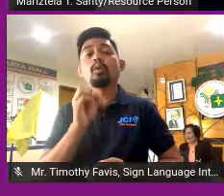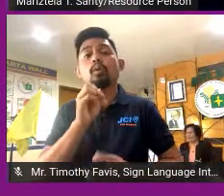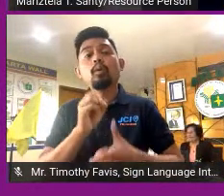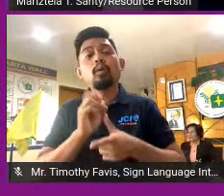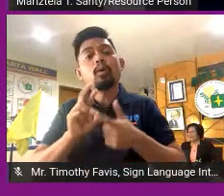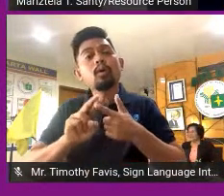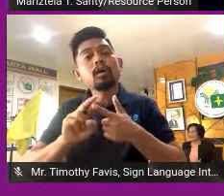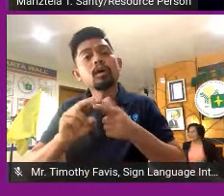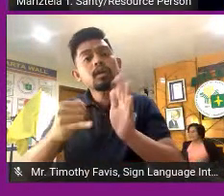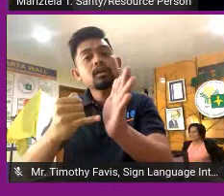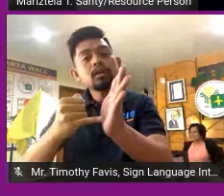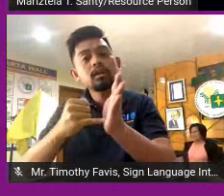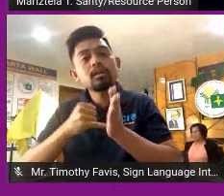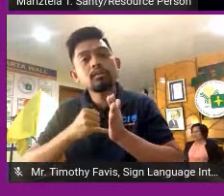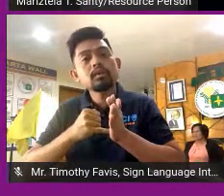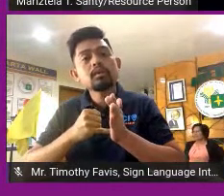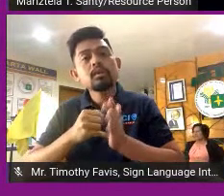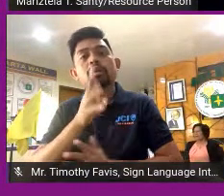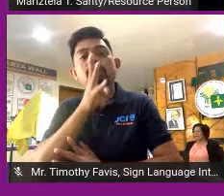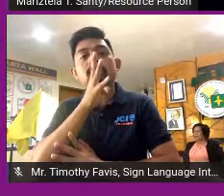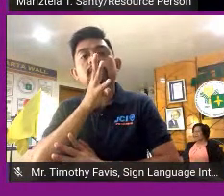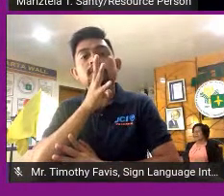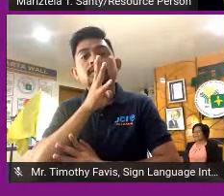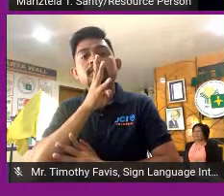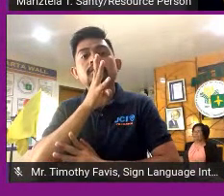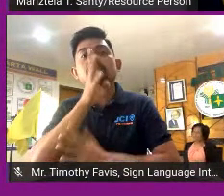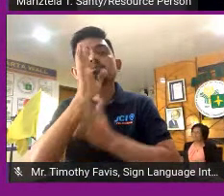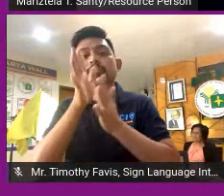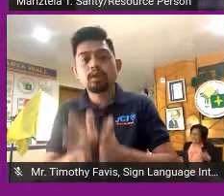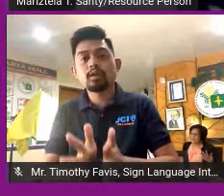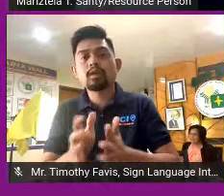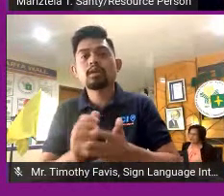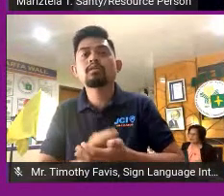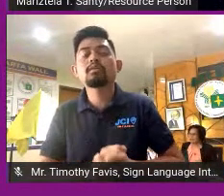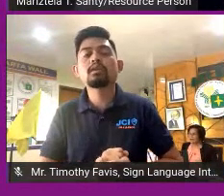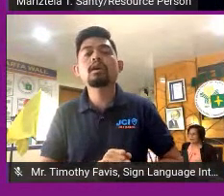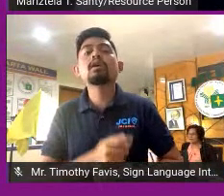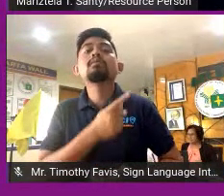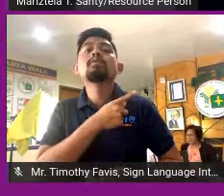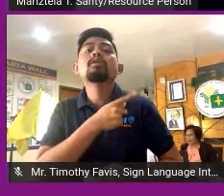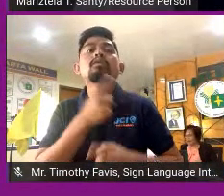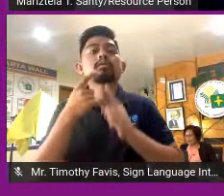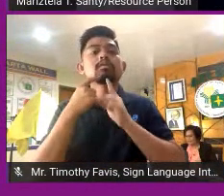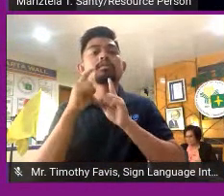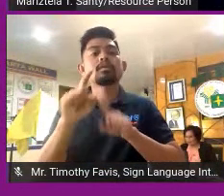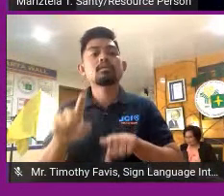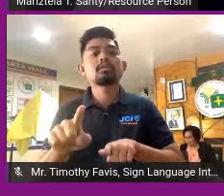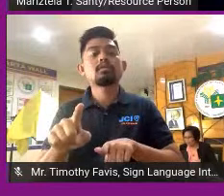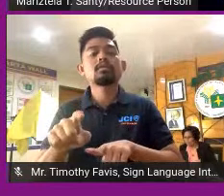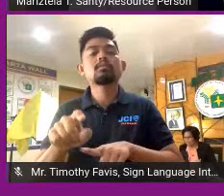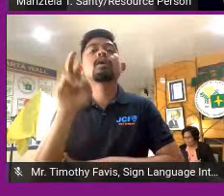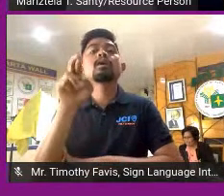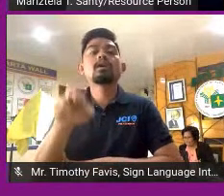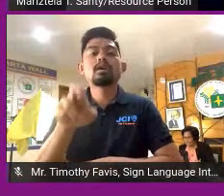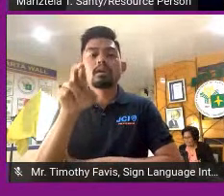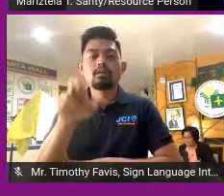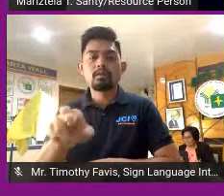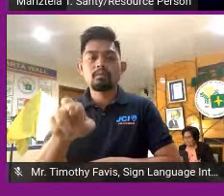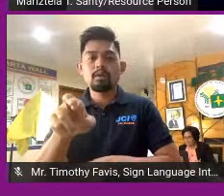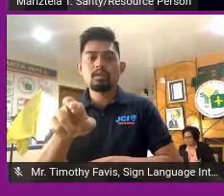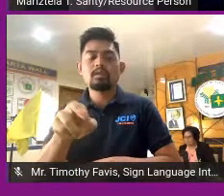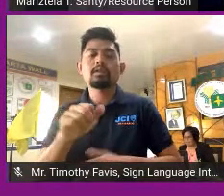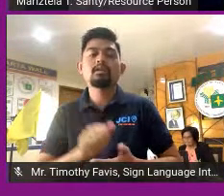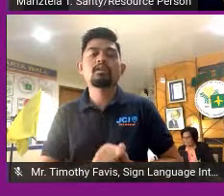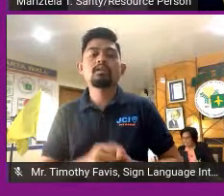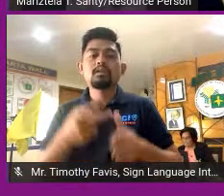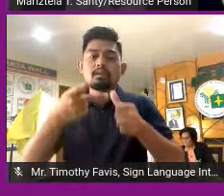nag-i-invite ng mga magiging speakers, may mga sinasagot na mga requirements po. Okay, so